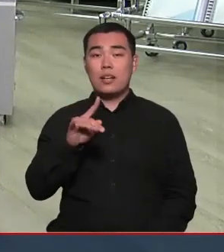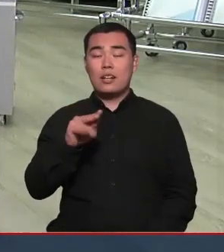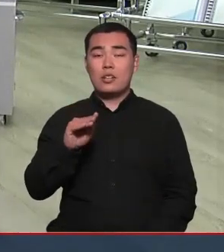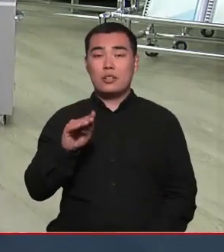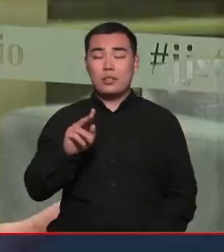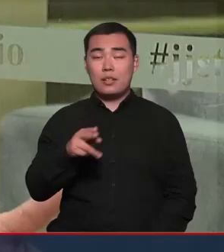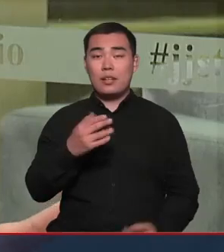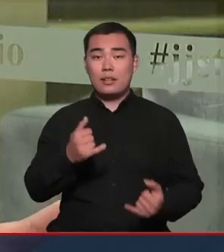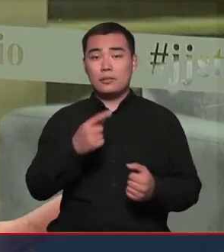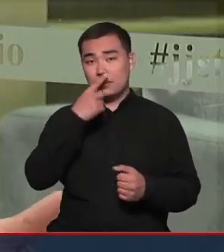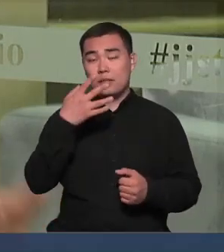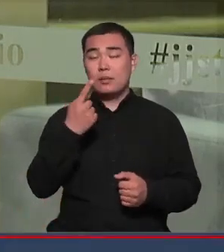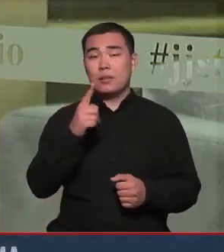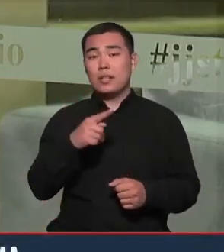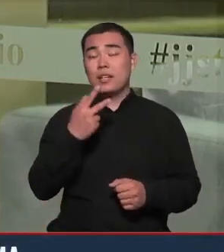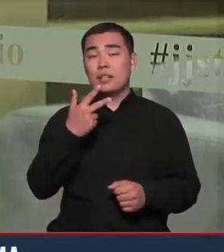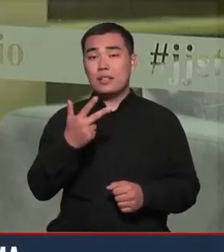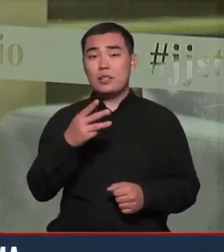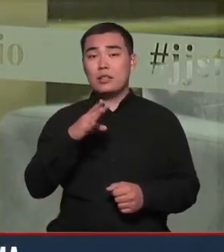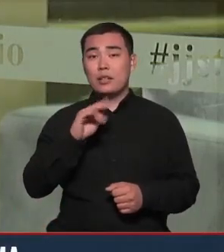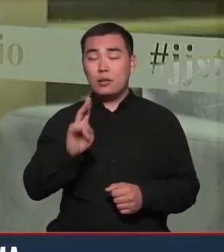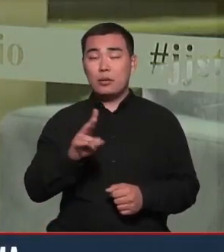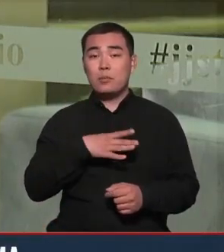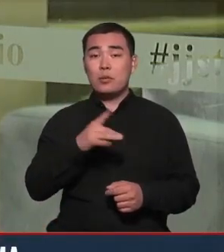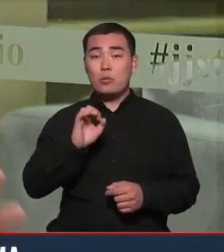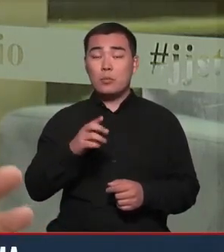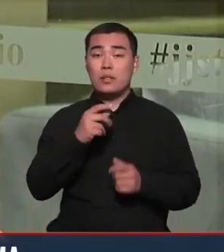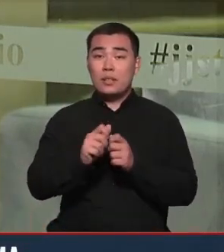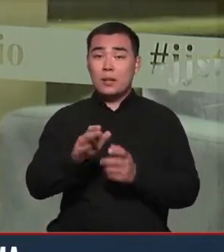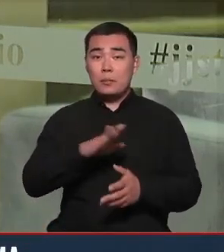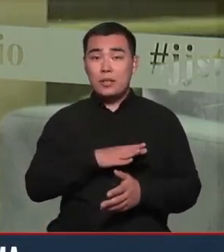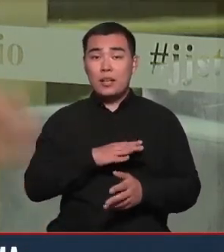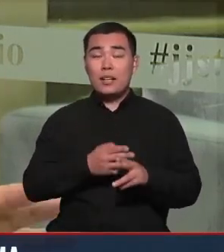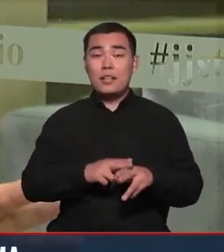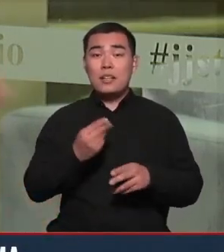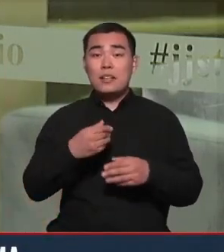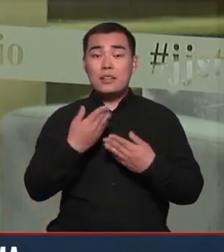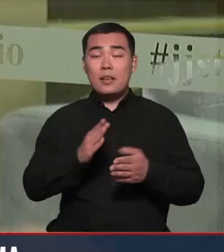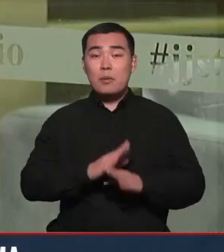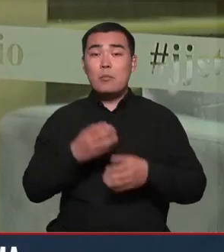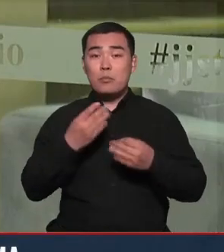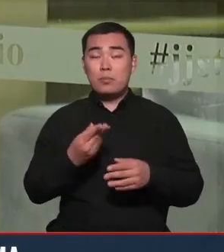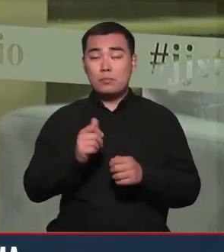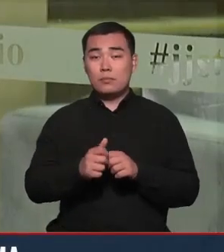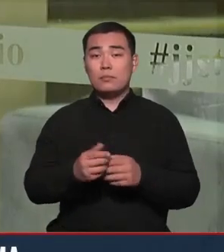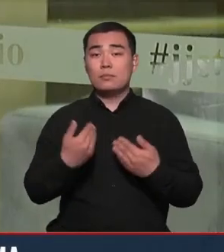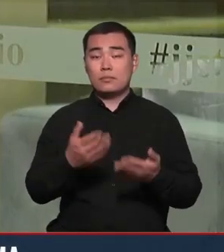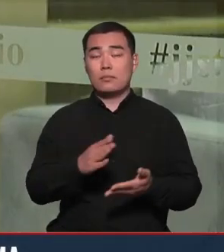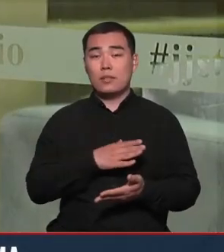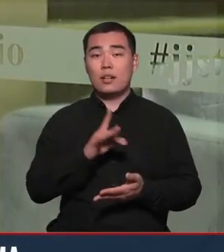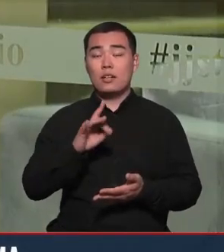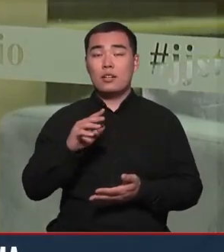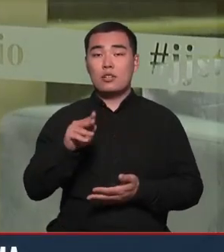олар былтыр 1,2 триллион рубль берді. Қаржыға емес, прям устав бюджетке берді